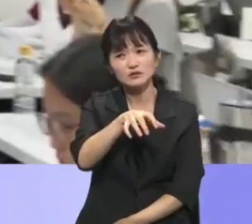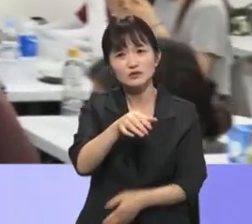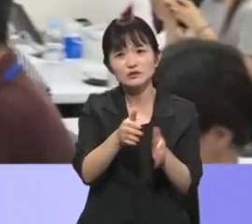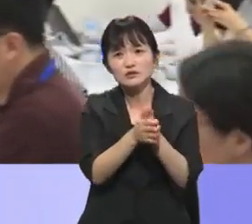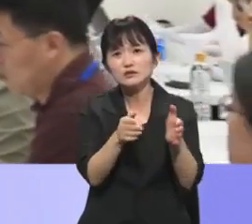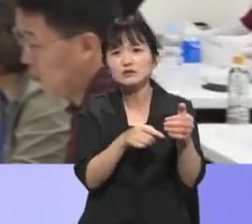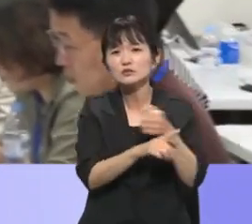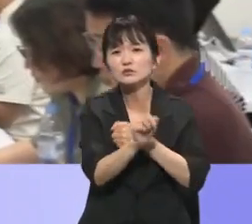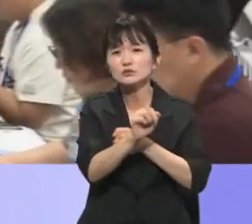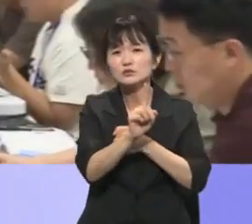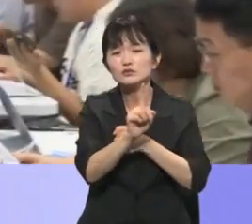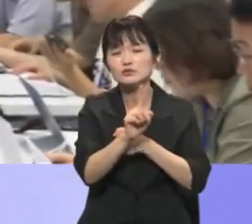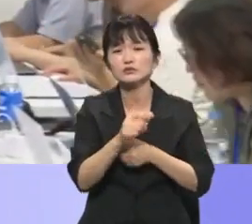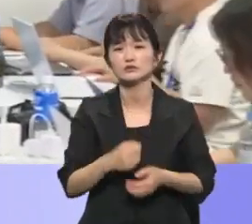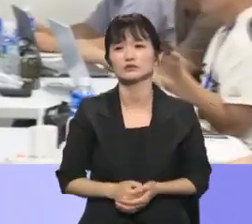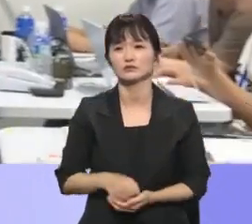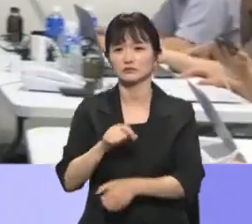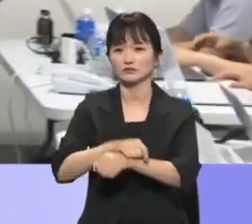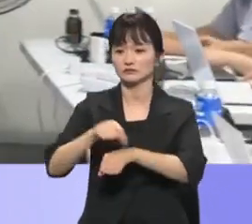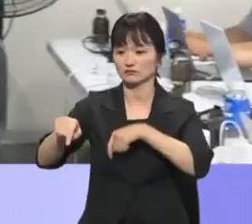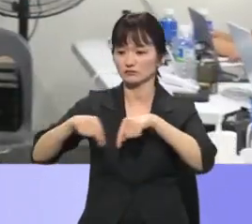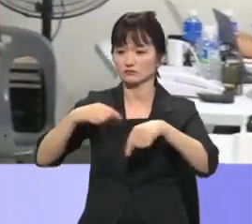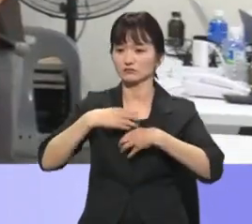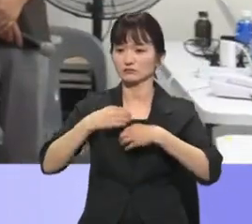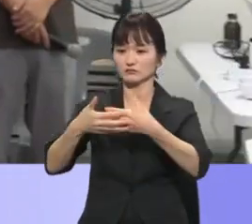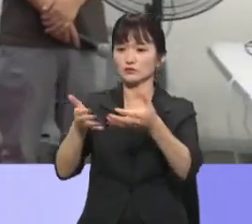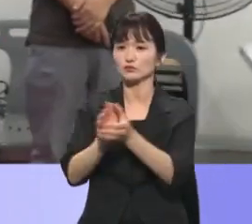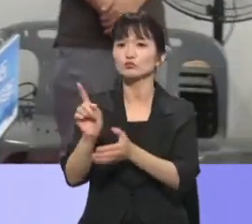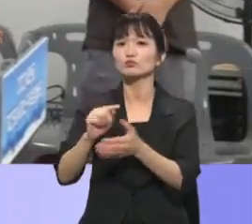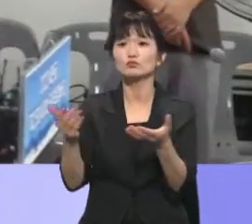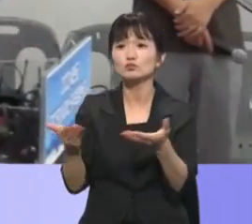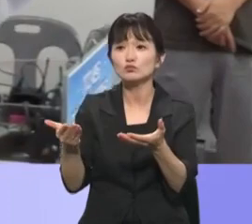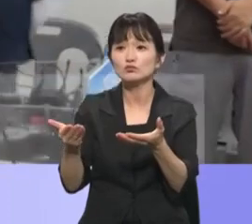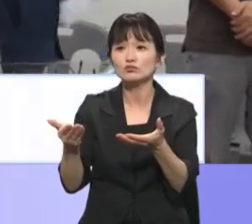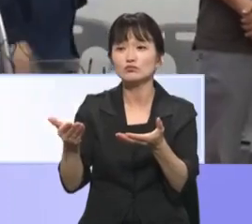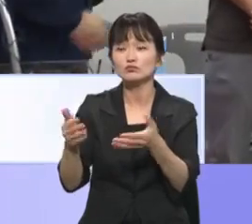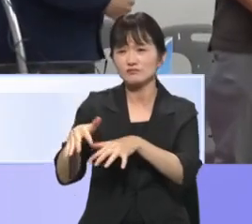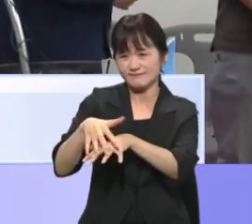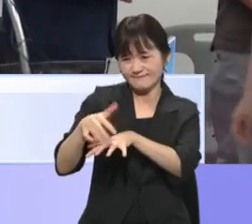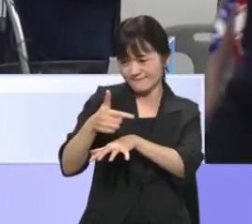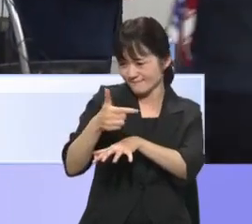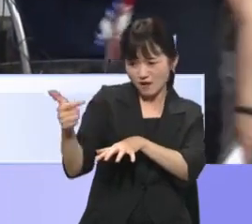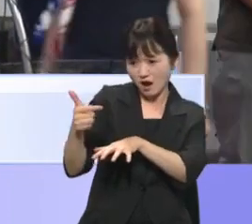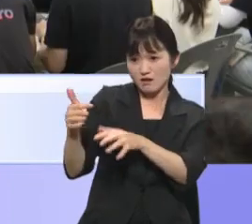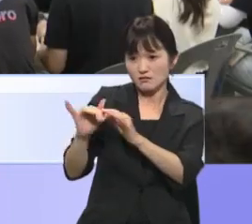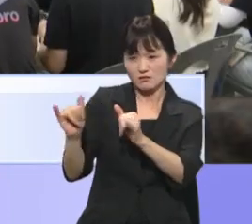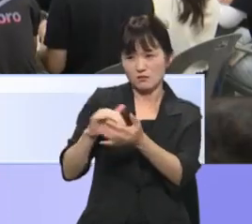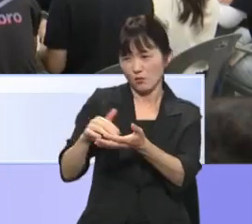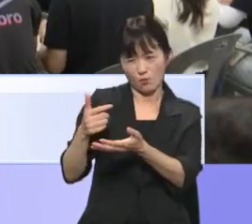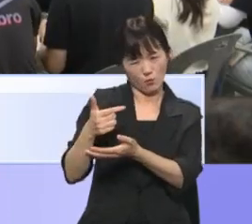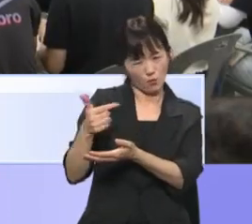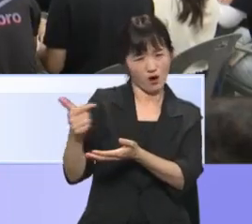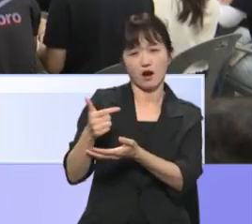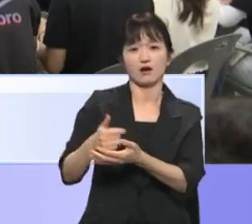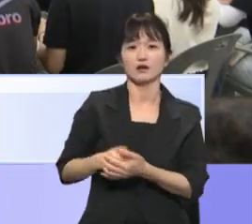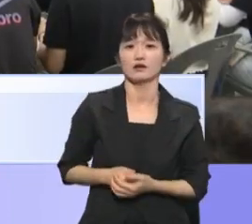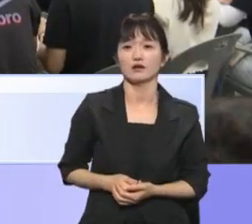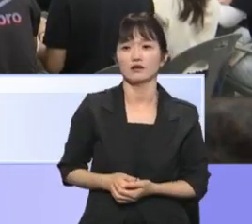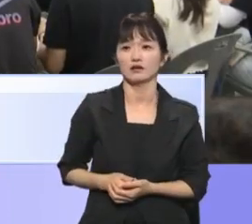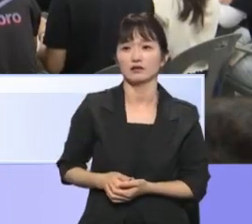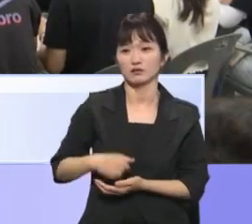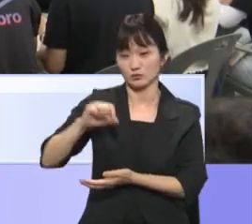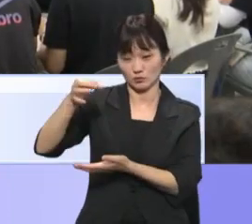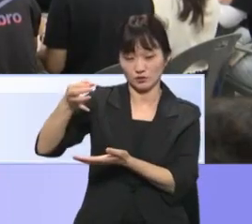다시 한번 되짚어보고 행안부는 그럼 그동안에서 뭘 했느냐 훨씬 더 큰 규모의 훨씬 더 많은 인적 물적